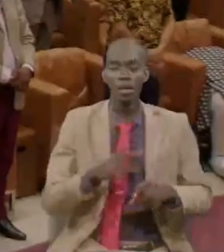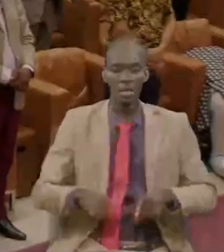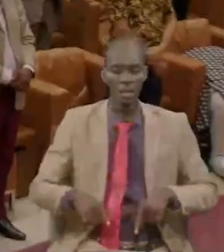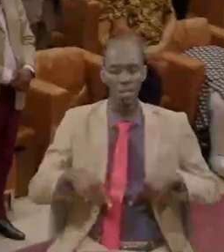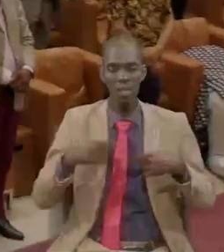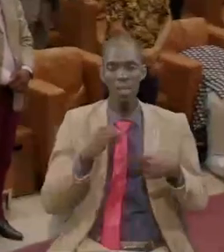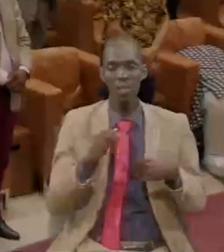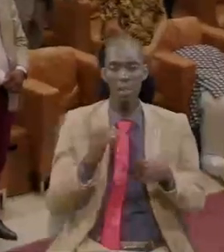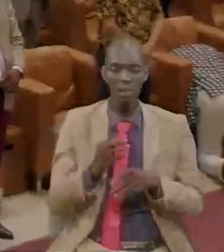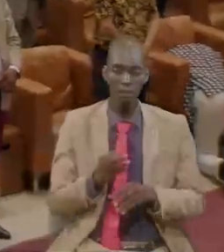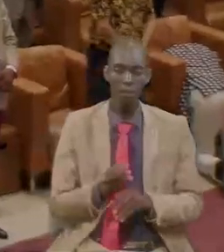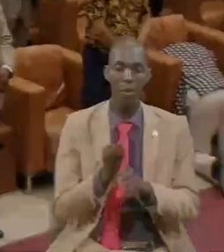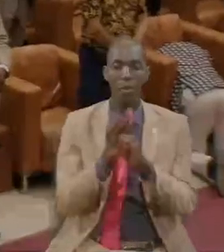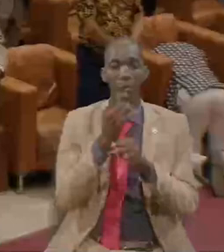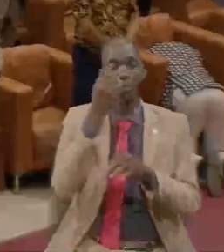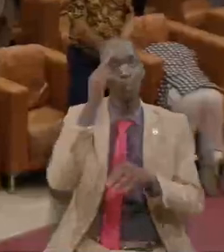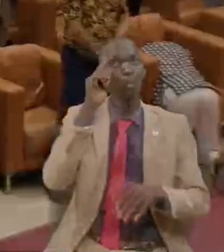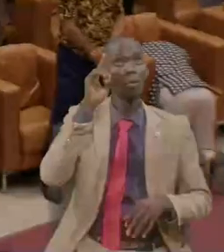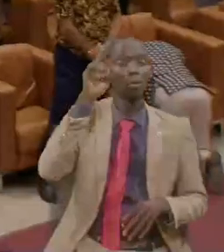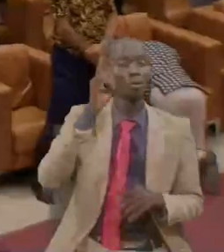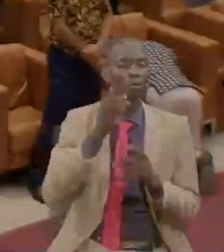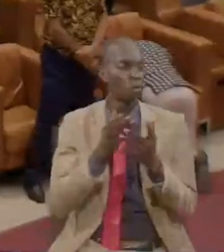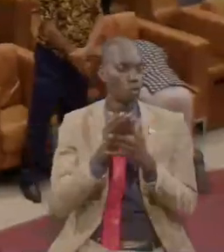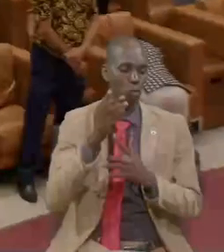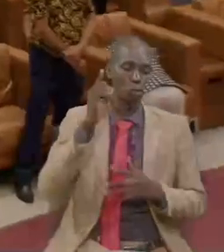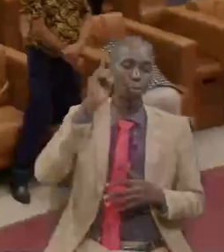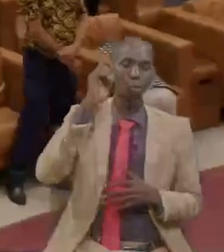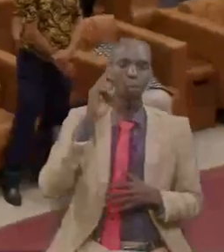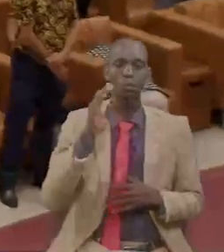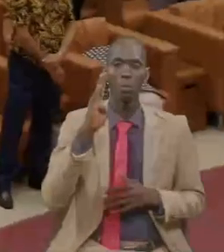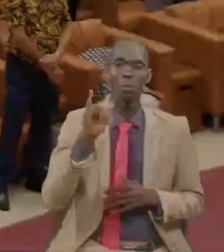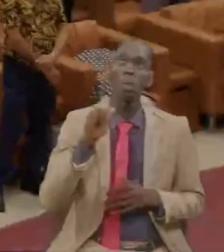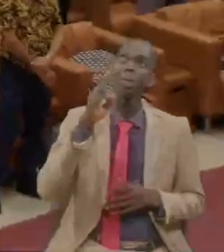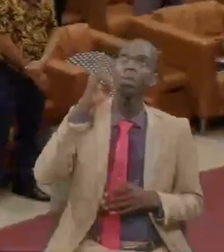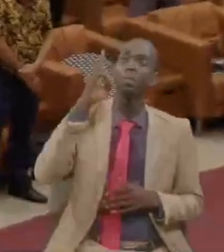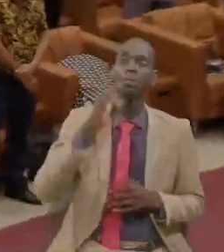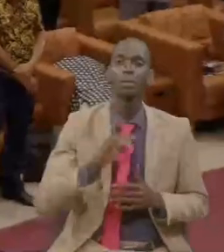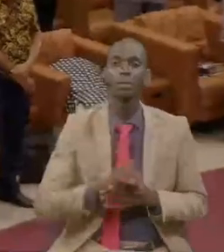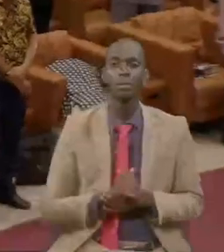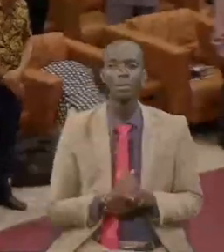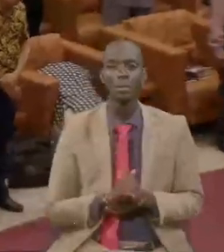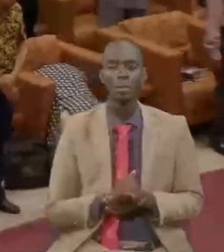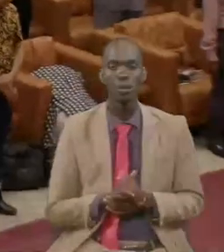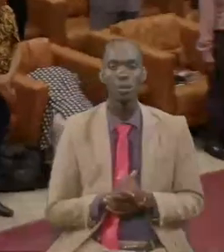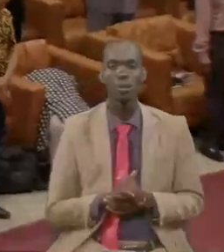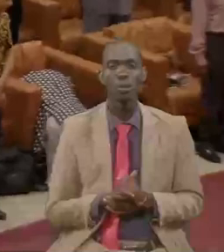en vivant fidèlement pour lui, au travers de lui, par lui.